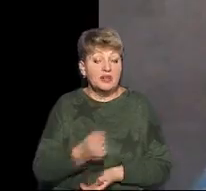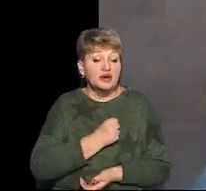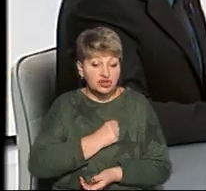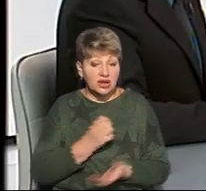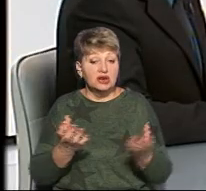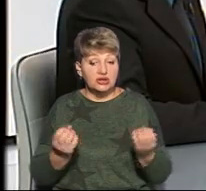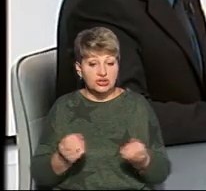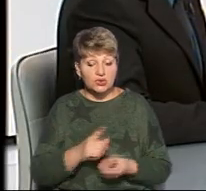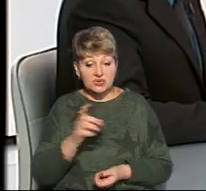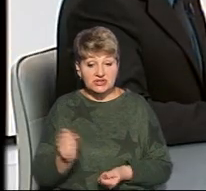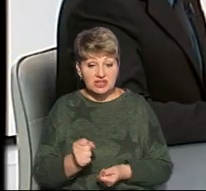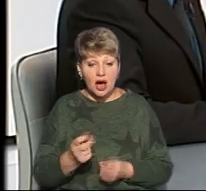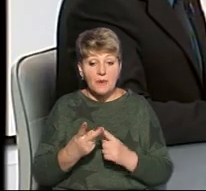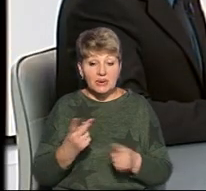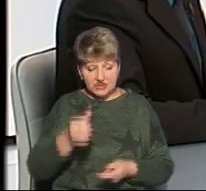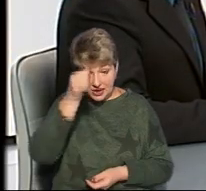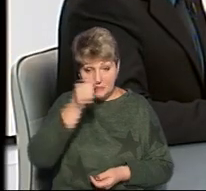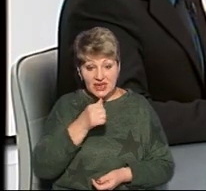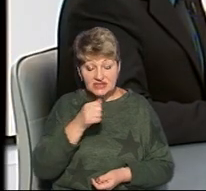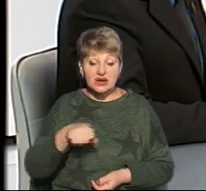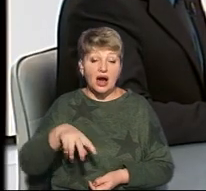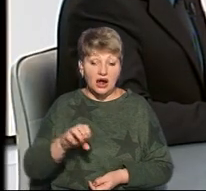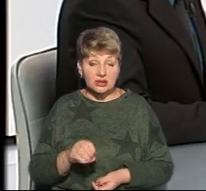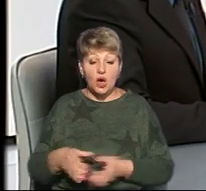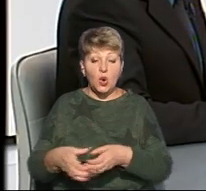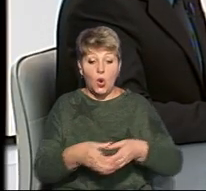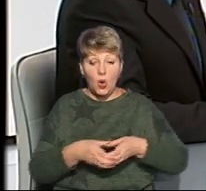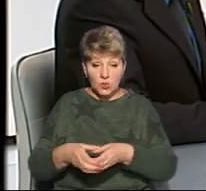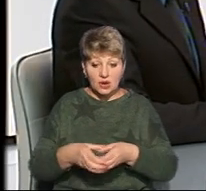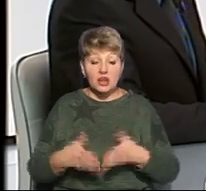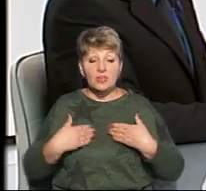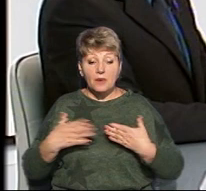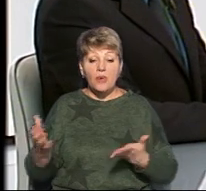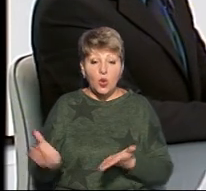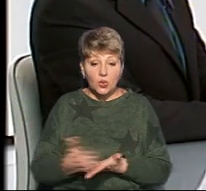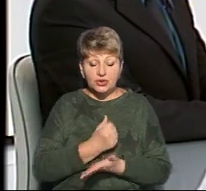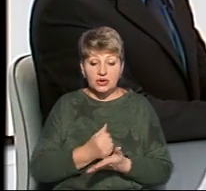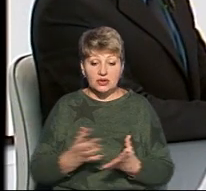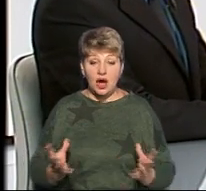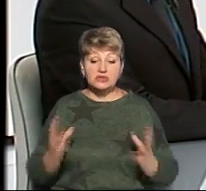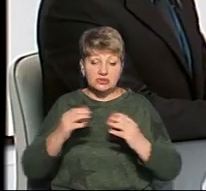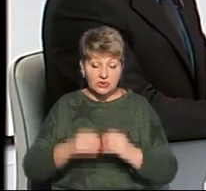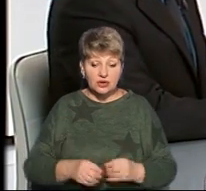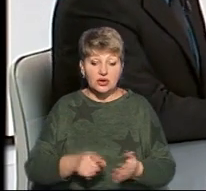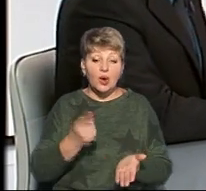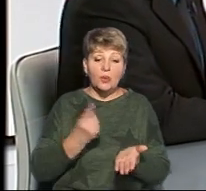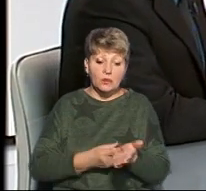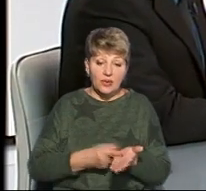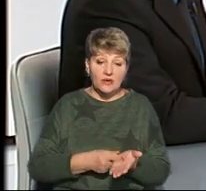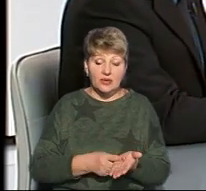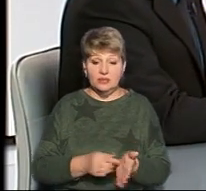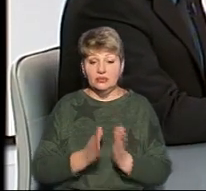ще за грубо півтора місяця. Але колектив нам удалося все-таки сплатити, переконати в